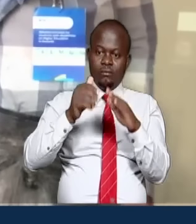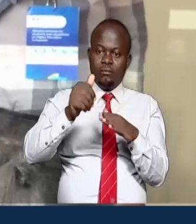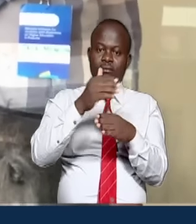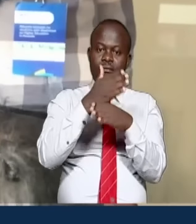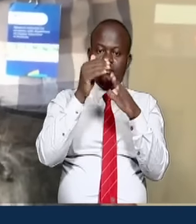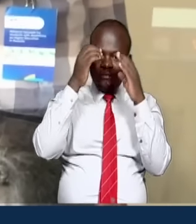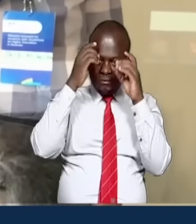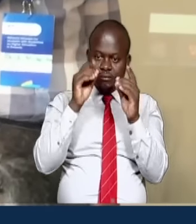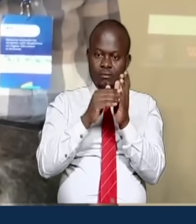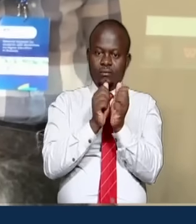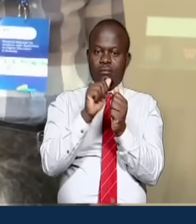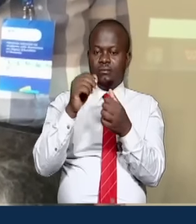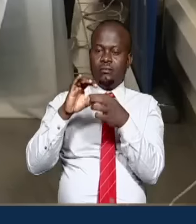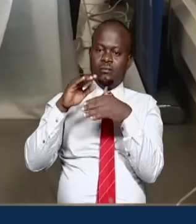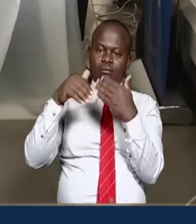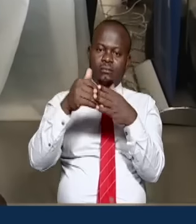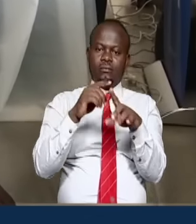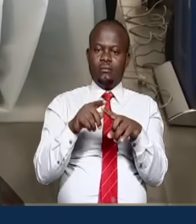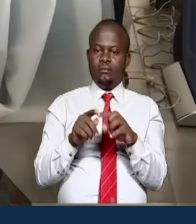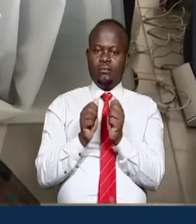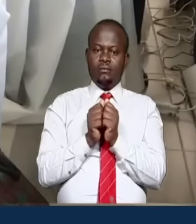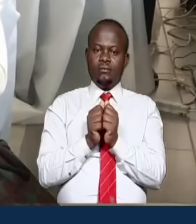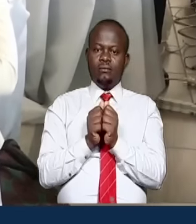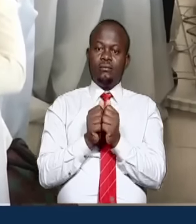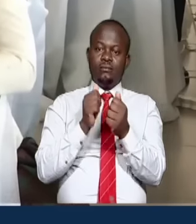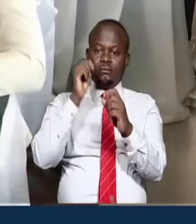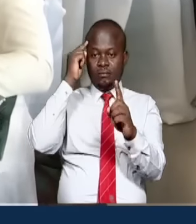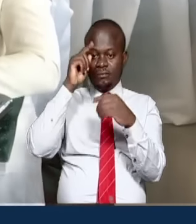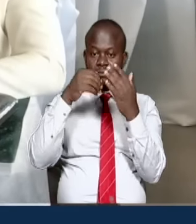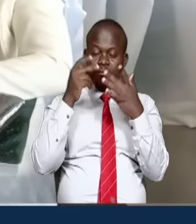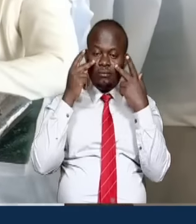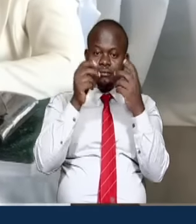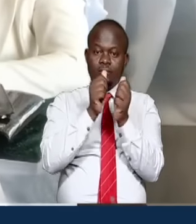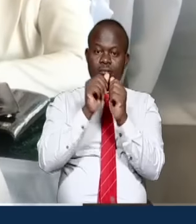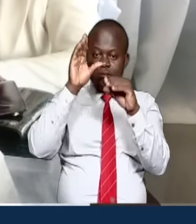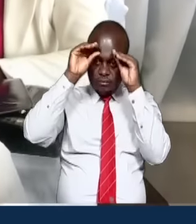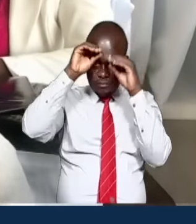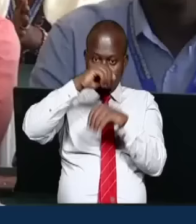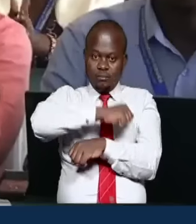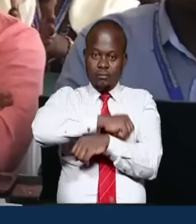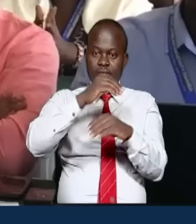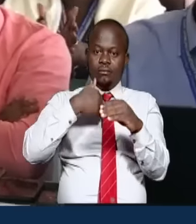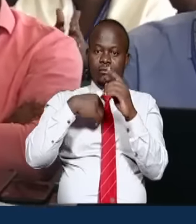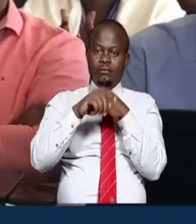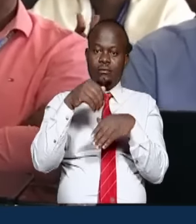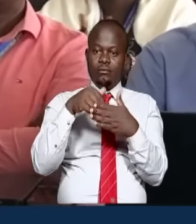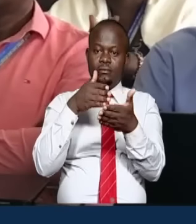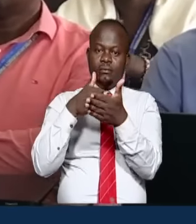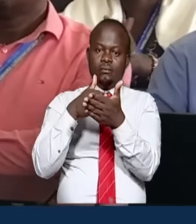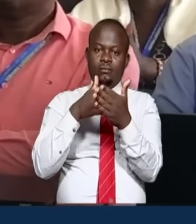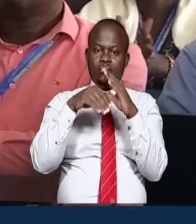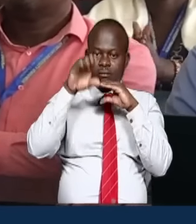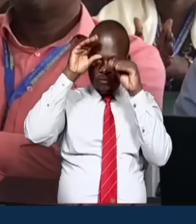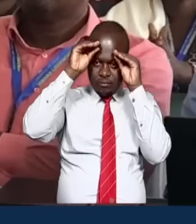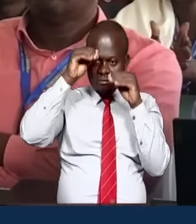Ministeri y'uburezi ndetse n'abandi bafatanya ibikorwa batandukanye bakaba bari bagamije kurebera hamwe imyigire y'abanyeshuri bafite ubumuga n'imbogamizi bahura nazo mu myigire